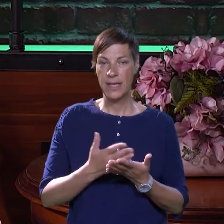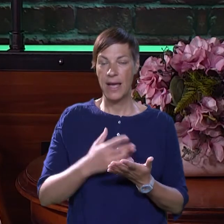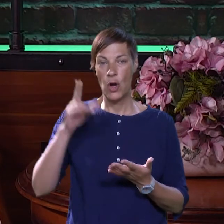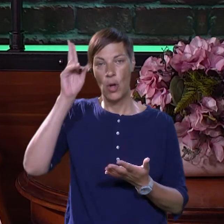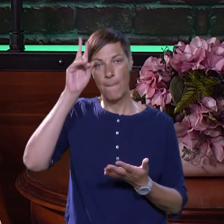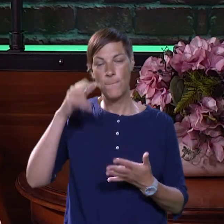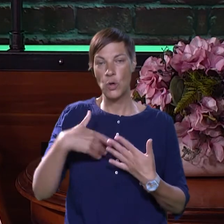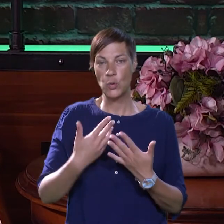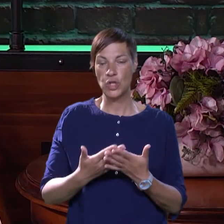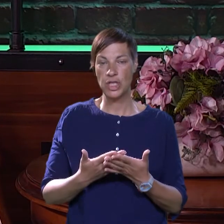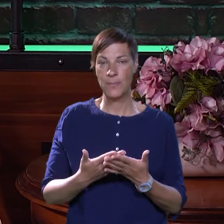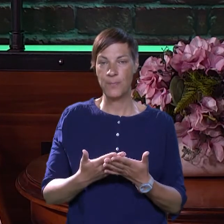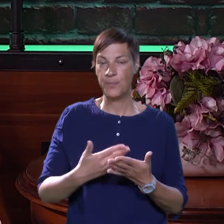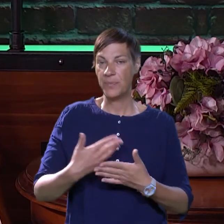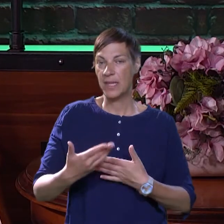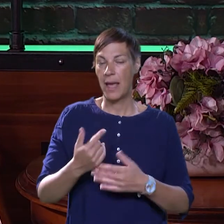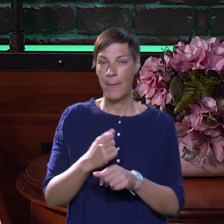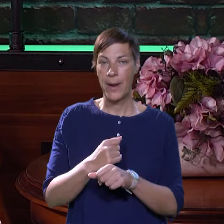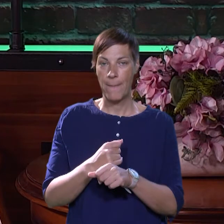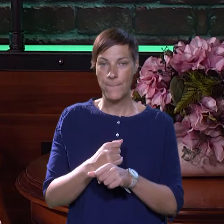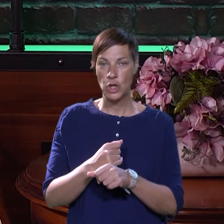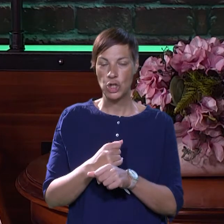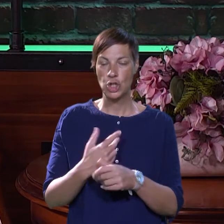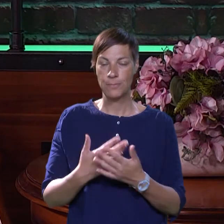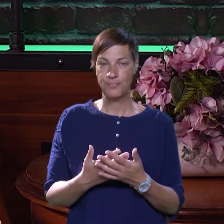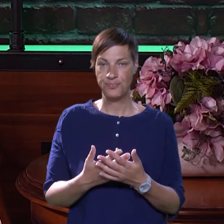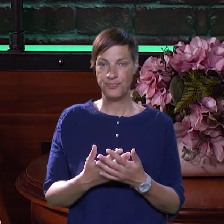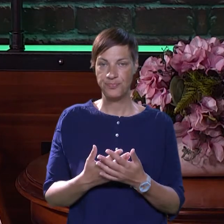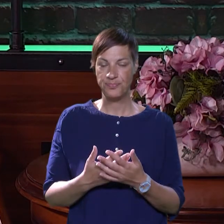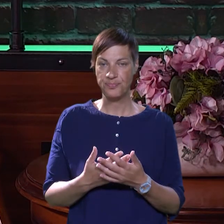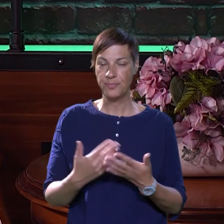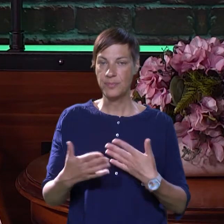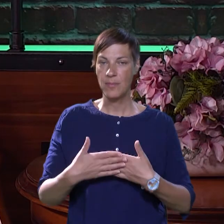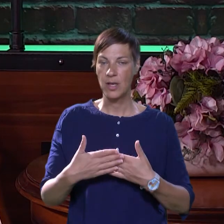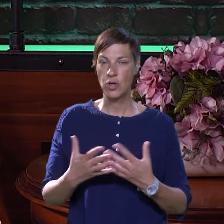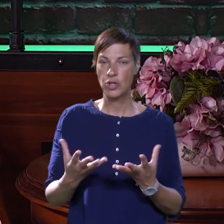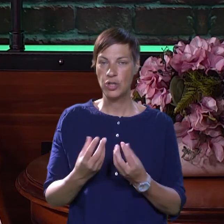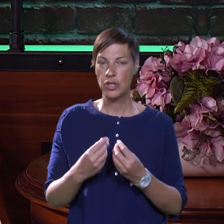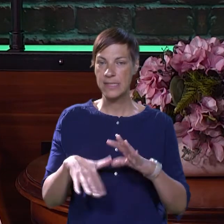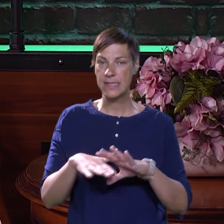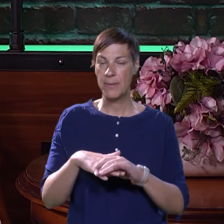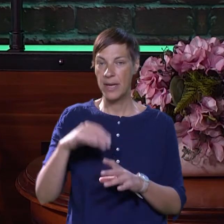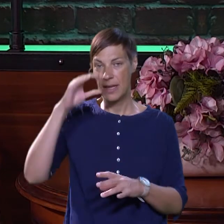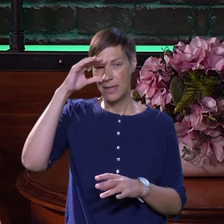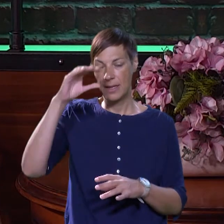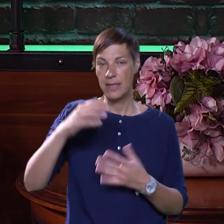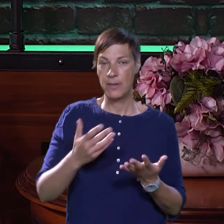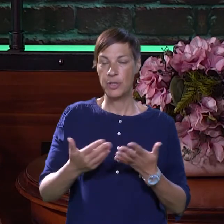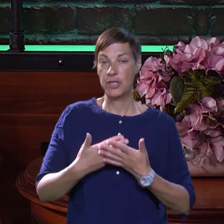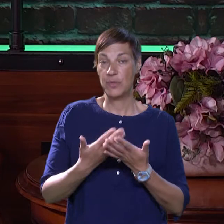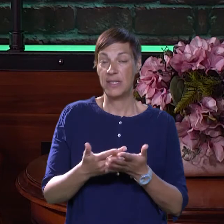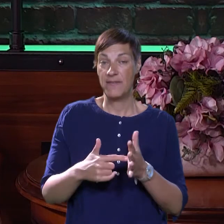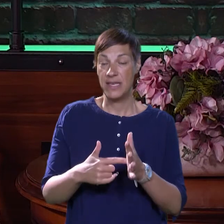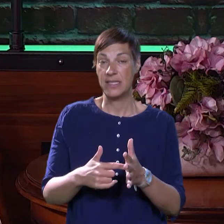zadatku, lako je moguće da će vam takav odnos biti i prema poslu. Kod dosta poslodavaca već se gleda po čemu se